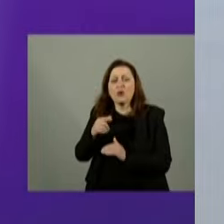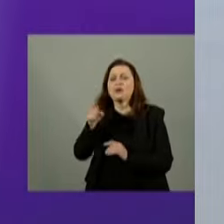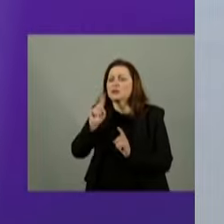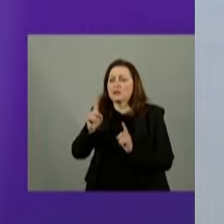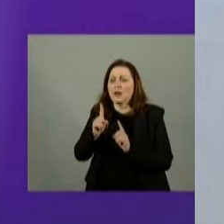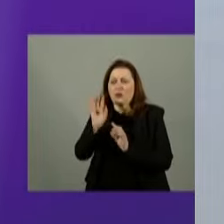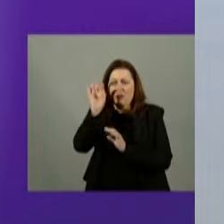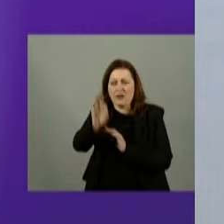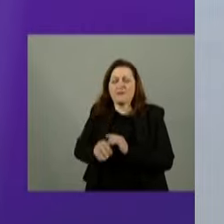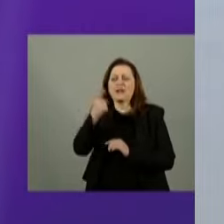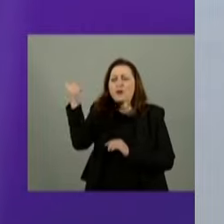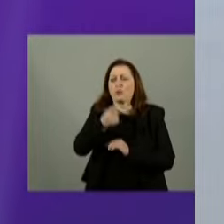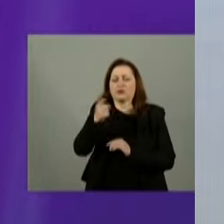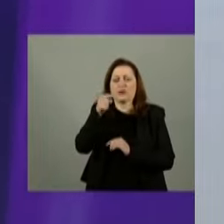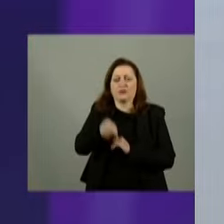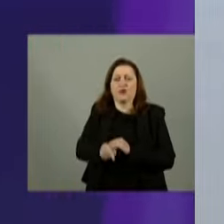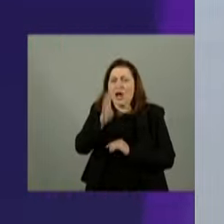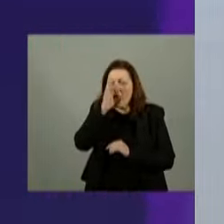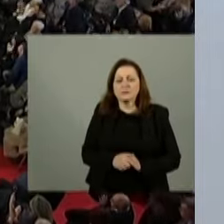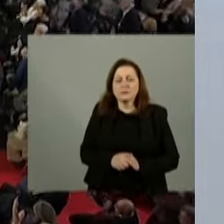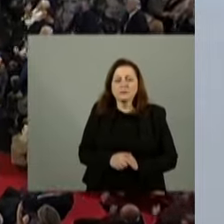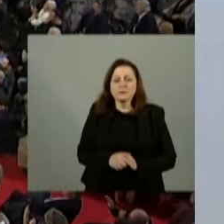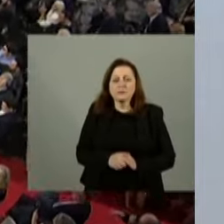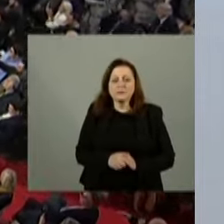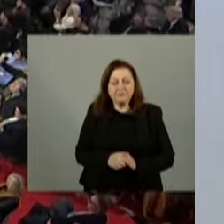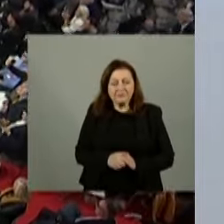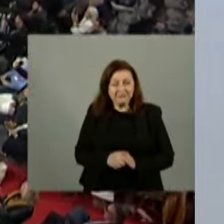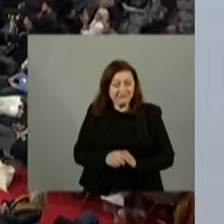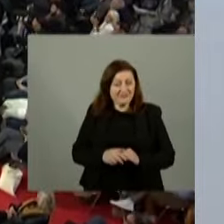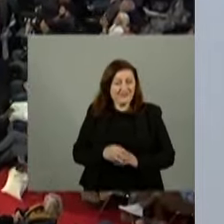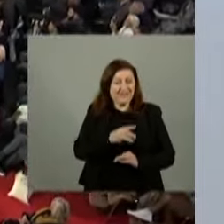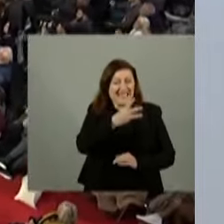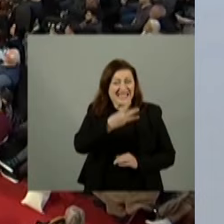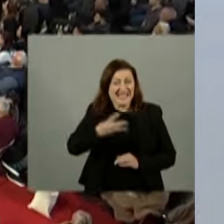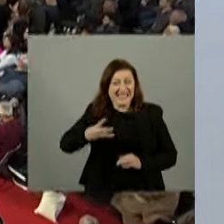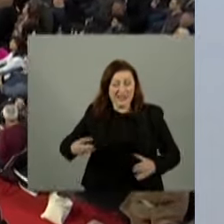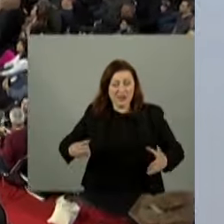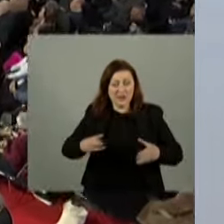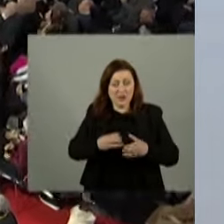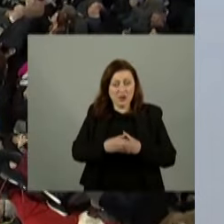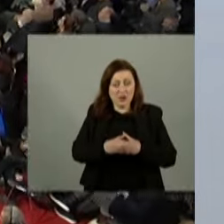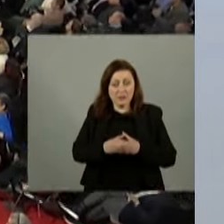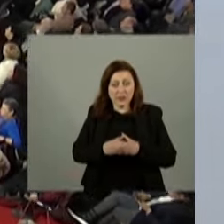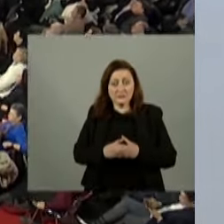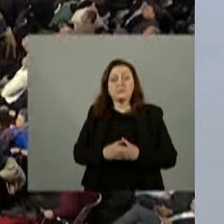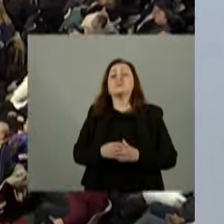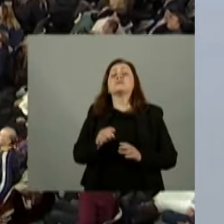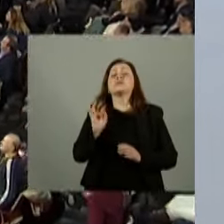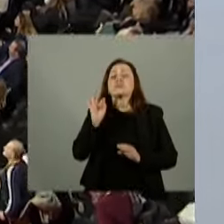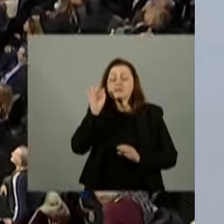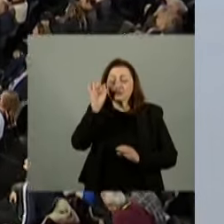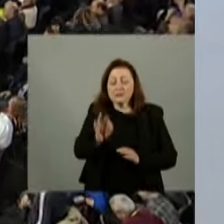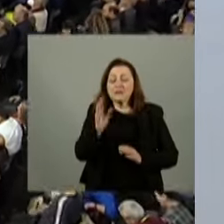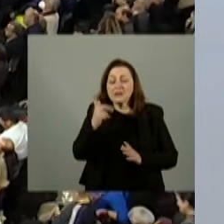η υποψηφιότητά του, να είχαμε ένα καλύτερο γι' αυτόν αποτέλεσμα. Από τη στιγμή όμως που απέτυχε η προσπάθειά του να πιθαναγκάσει